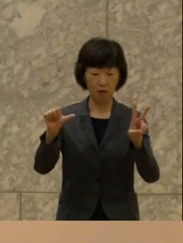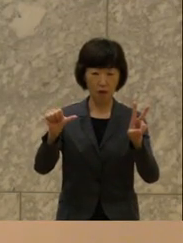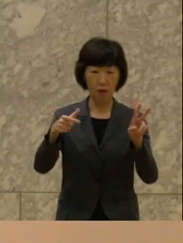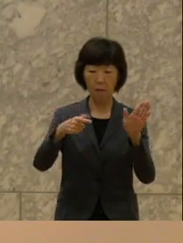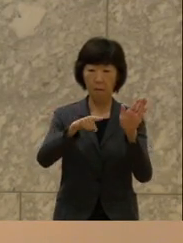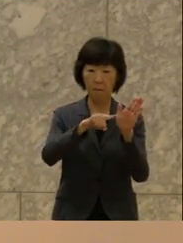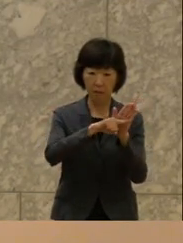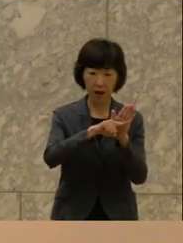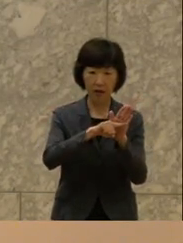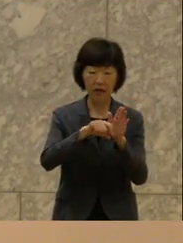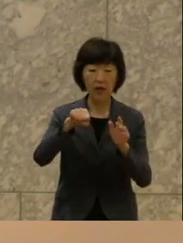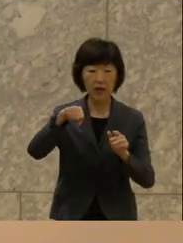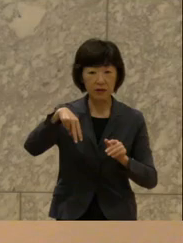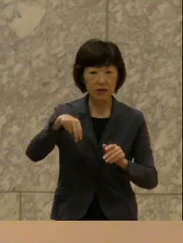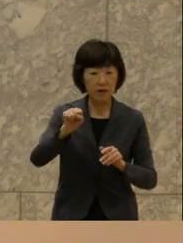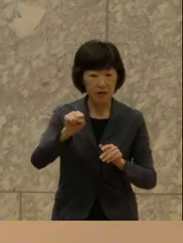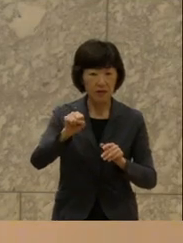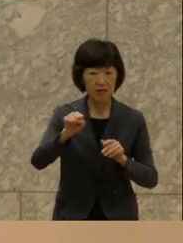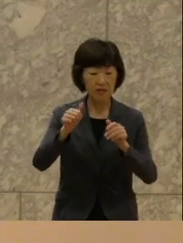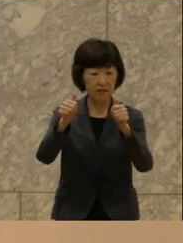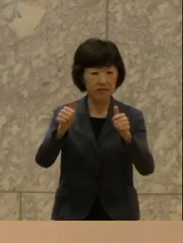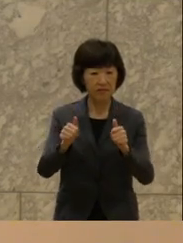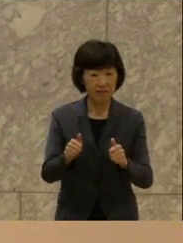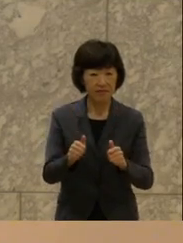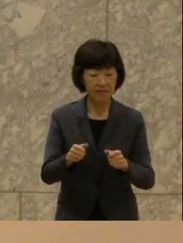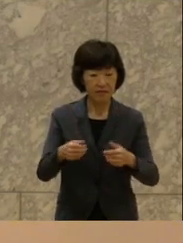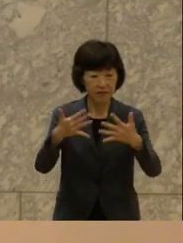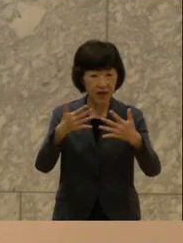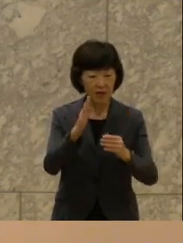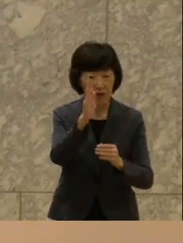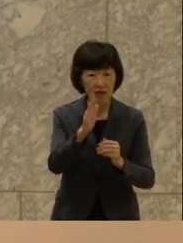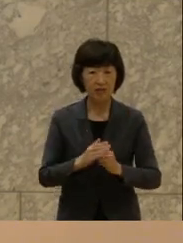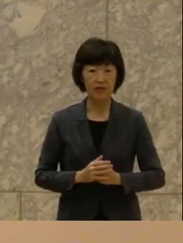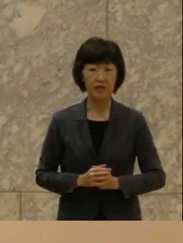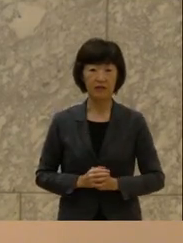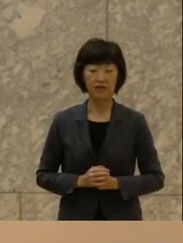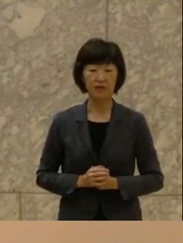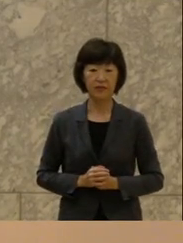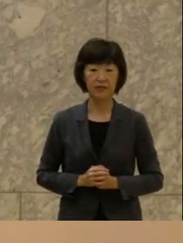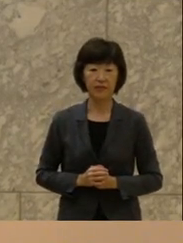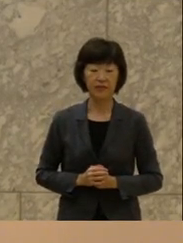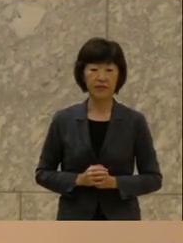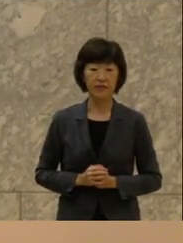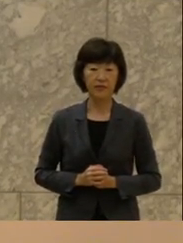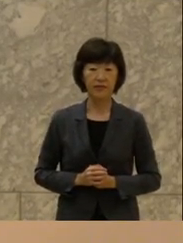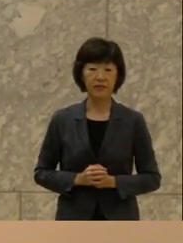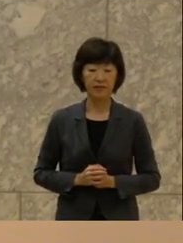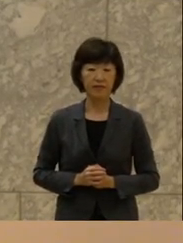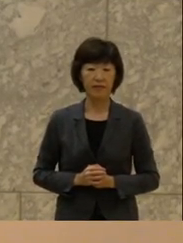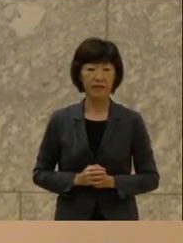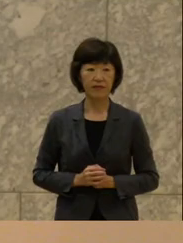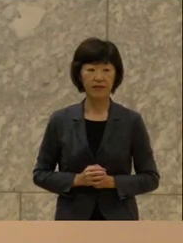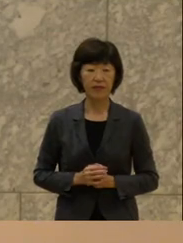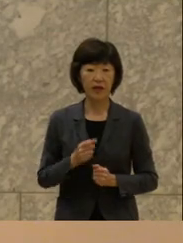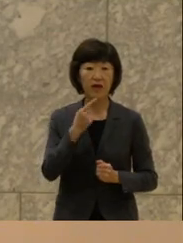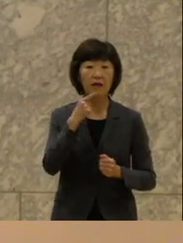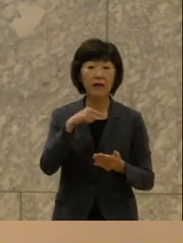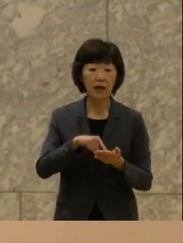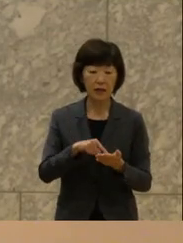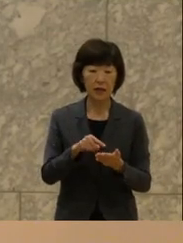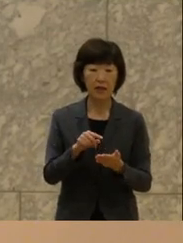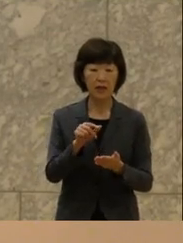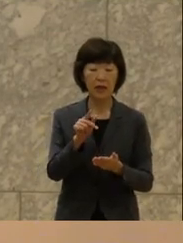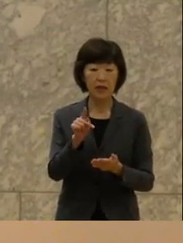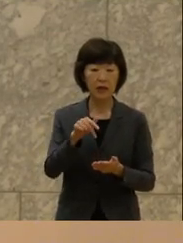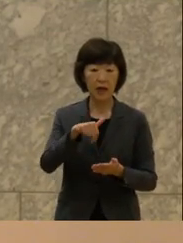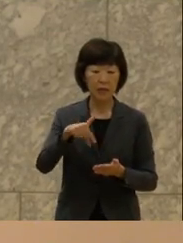ぜひSNSで投稿していただきますようお願いいたしますではここで簡単にガビジのご紹介を